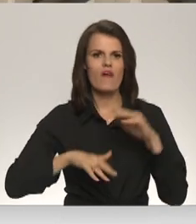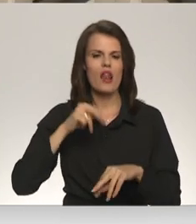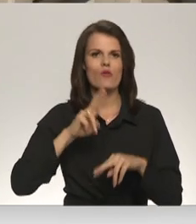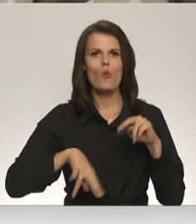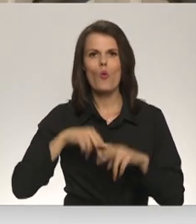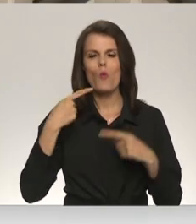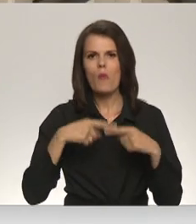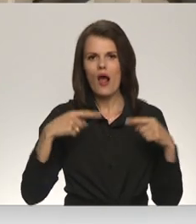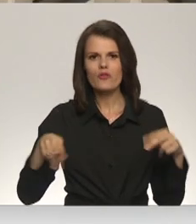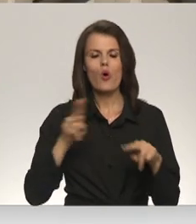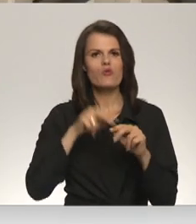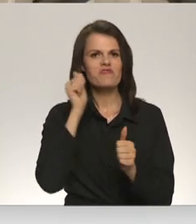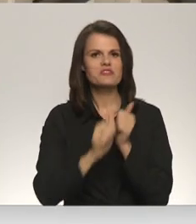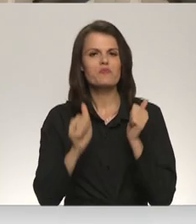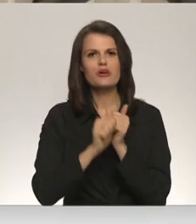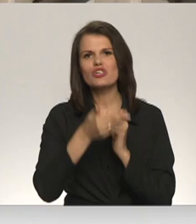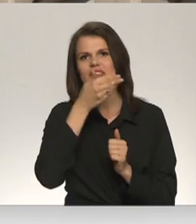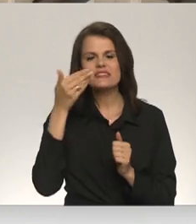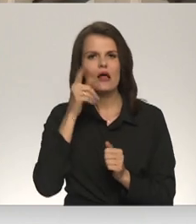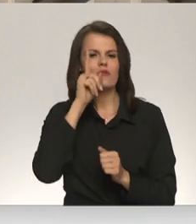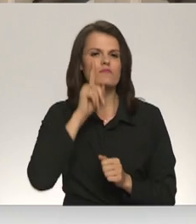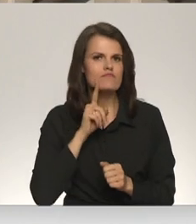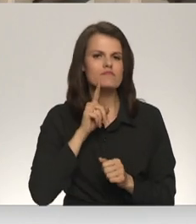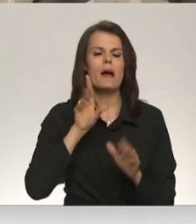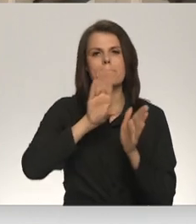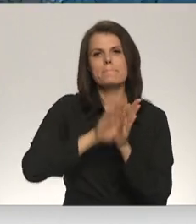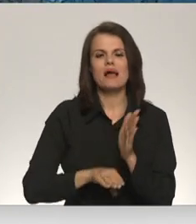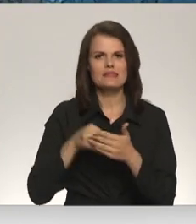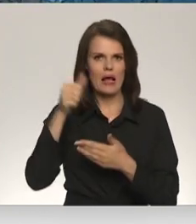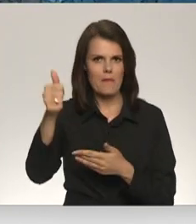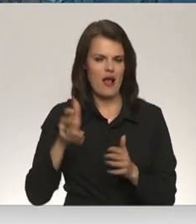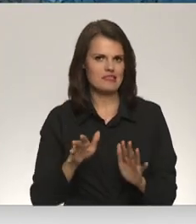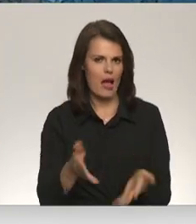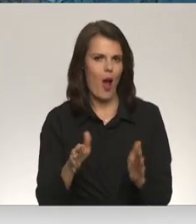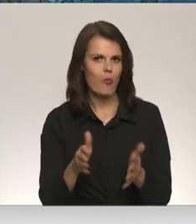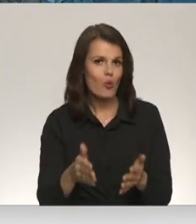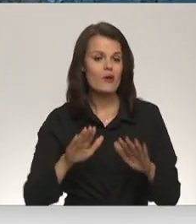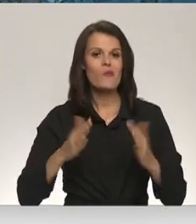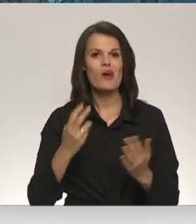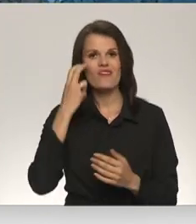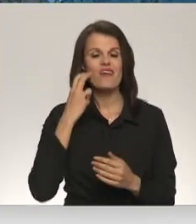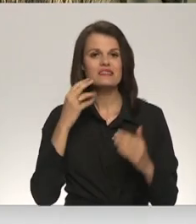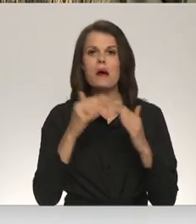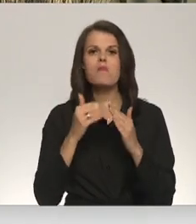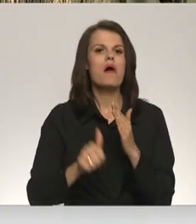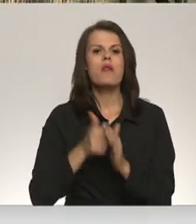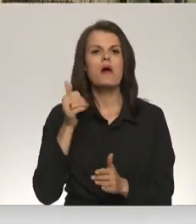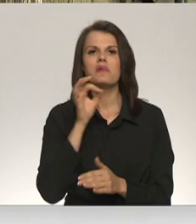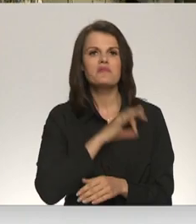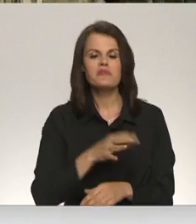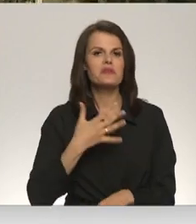arī tie visbiežāk ir energoefektīvāki, līdz ar to būs zemākas izmaksas par apkuri. Savukārt vecāko ēku galvenā priekšrocība pēc